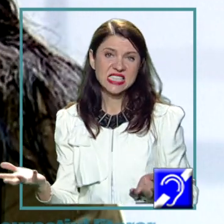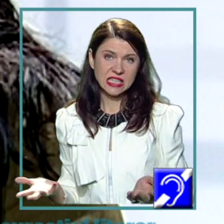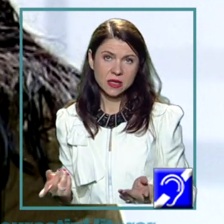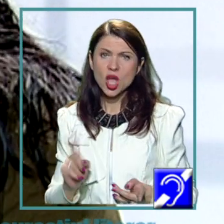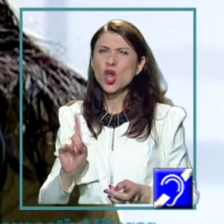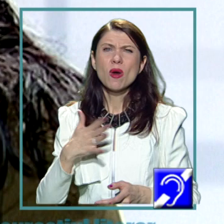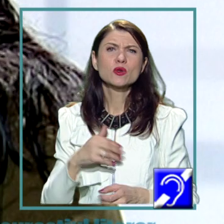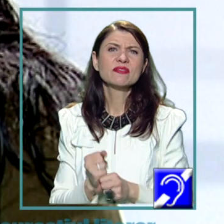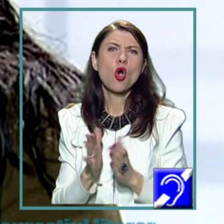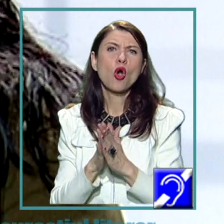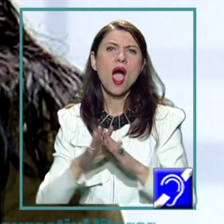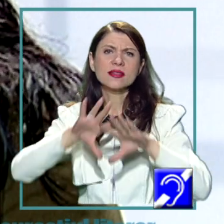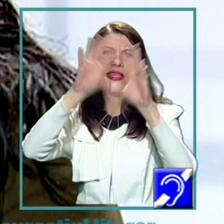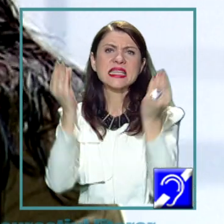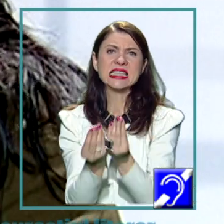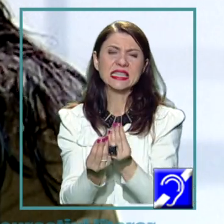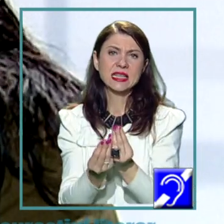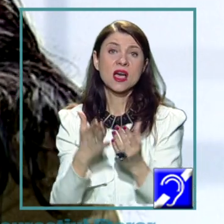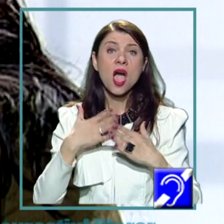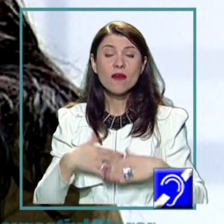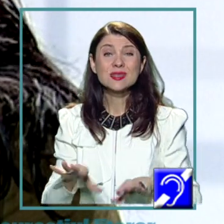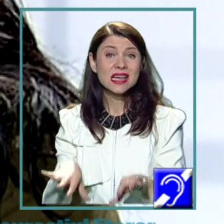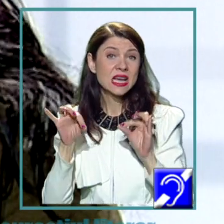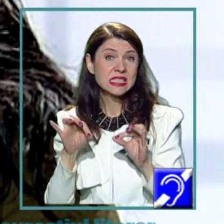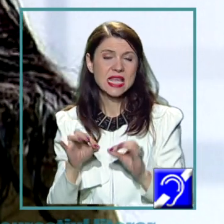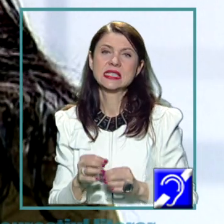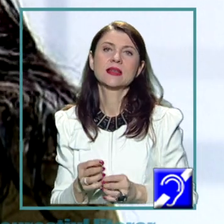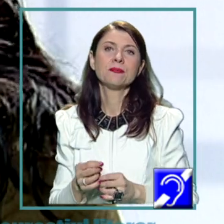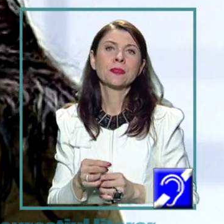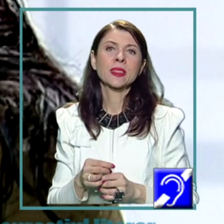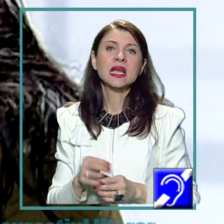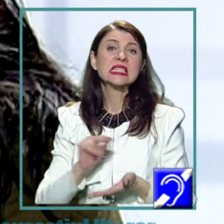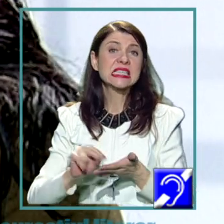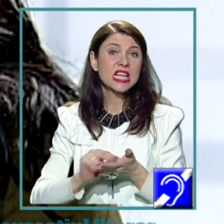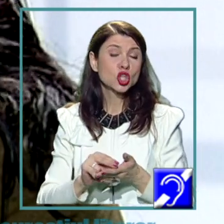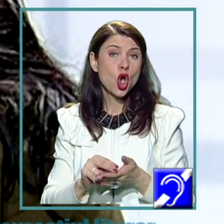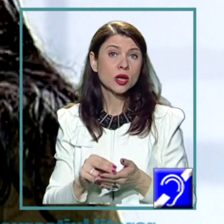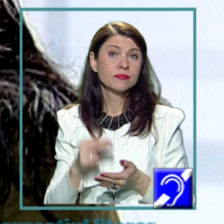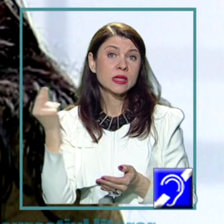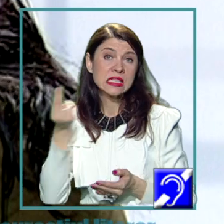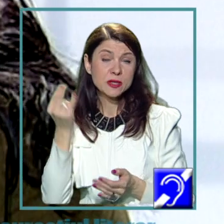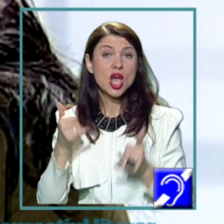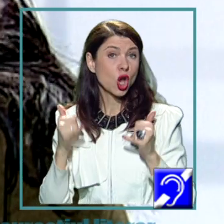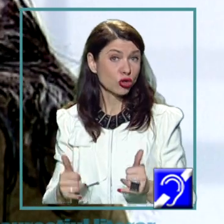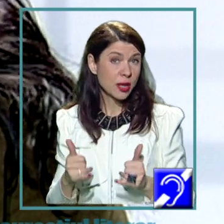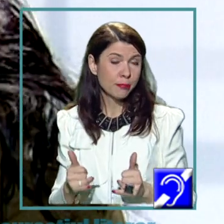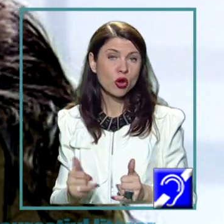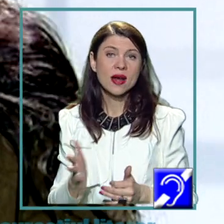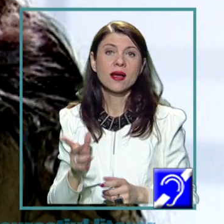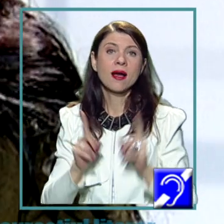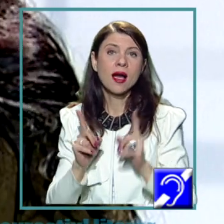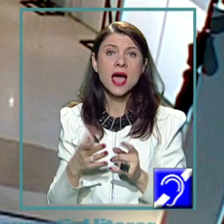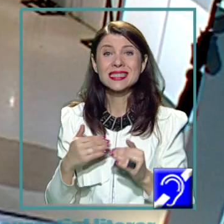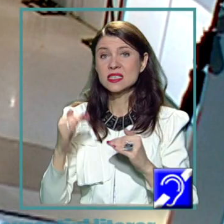carte de sinteză, ci am vrut să găsesc un eșantion reprezentativ de scriitori contemporani care să